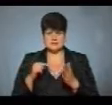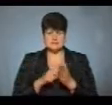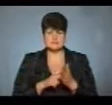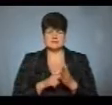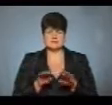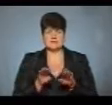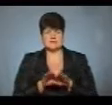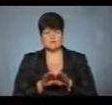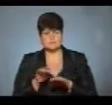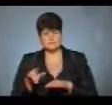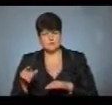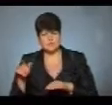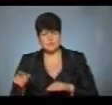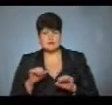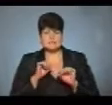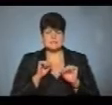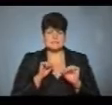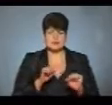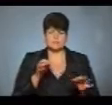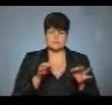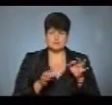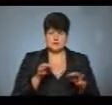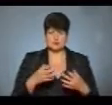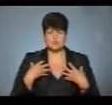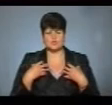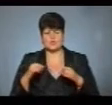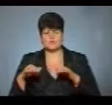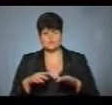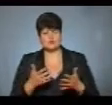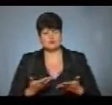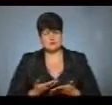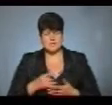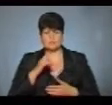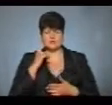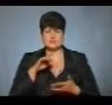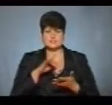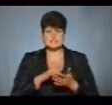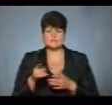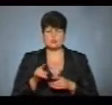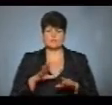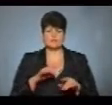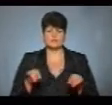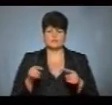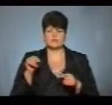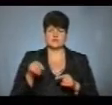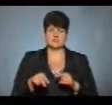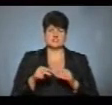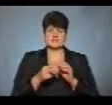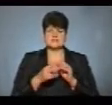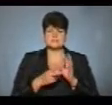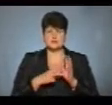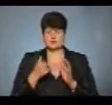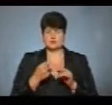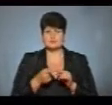гендерної рівності, захисту екології, освіти, здорового способу життя. Молодіжний центр Тернополя був заснований у 2017 році.